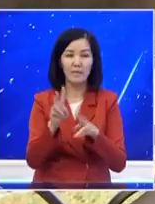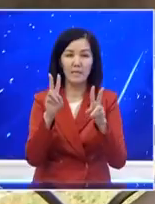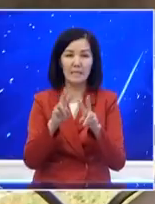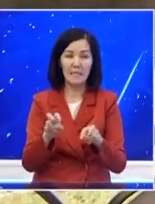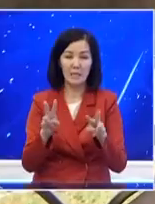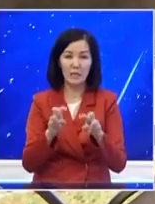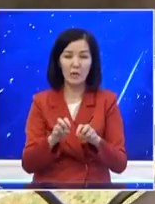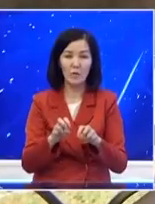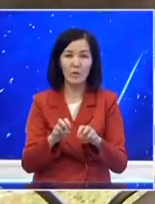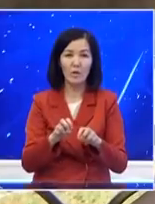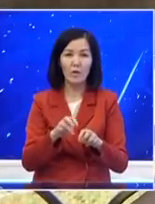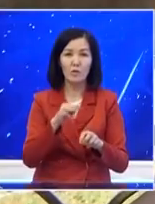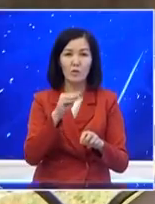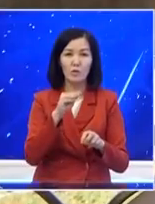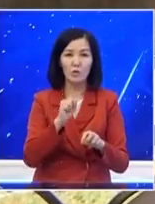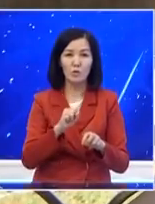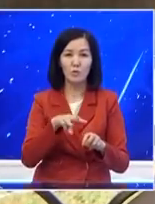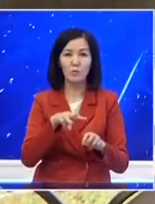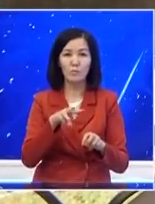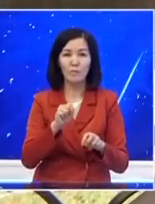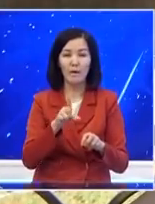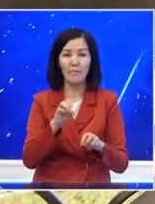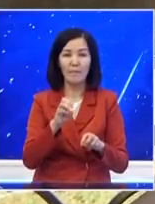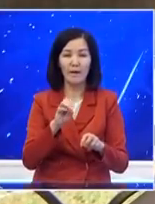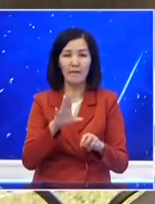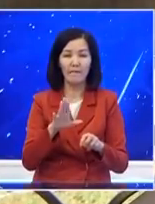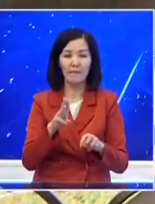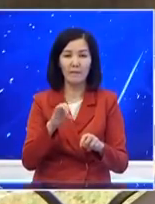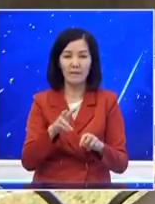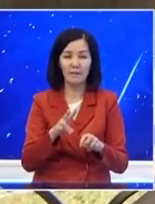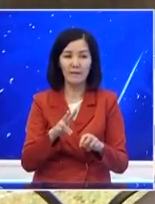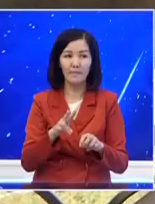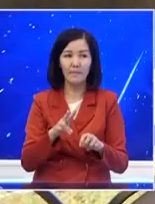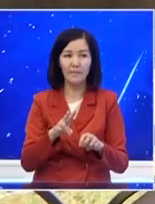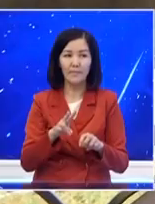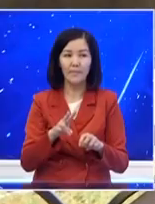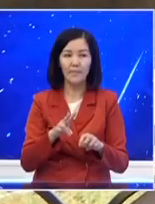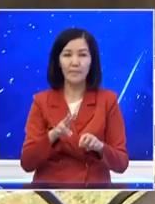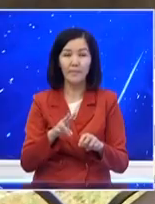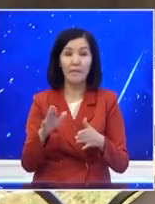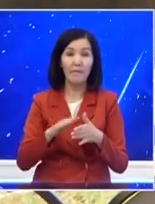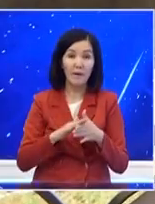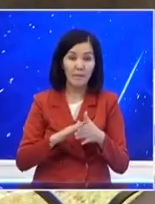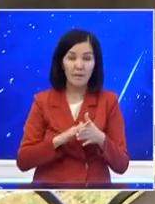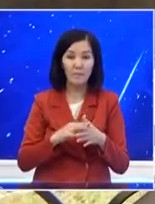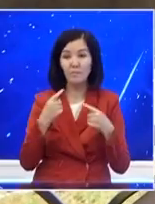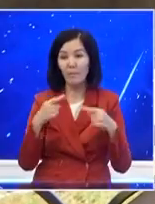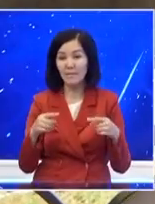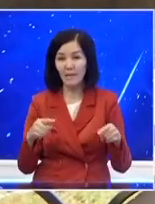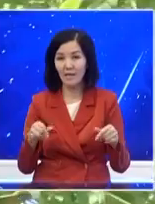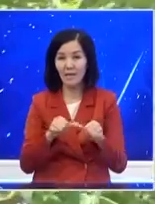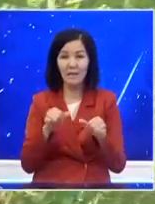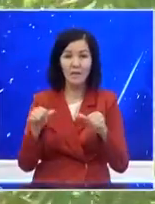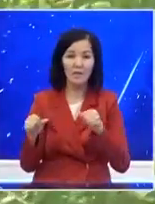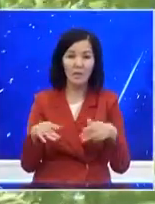барысында Мағжан Жұмабаевтың тек қана фамилиям ғана емес, басқа да ерекшеліктері ұқсастығын